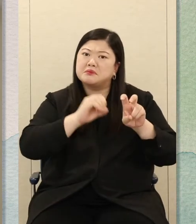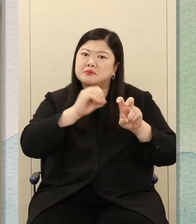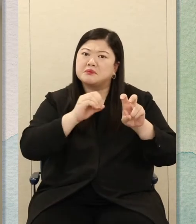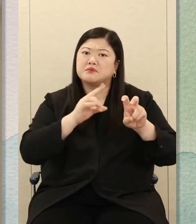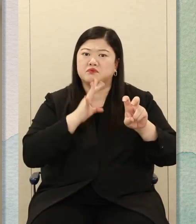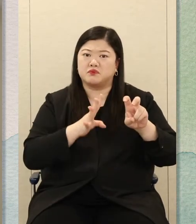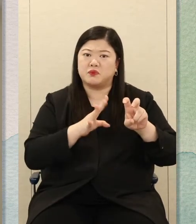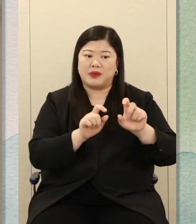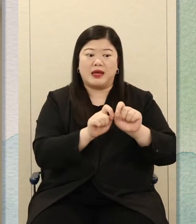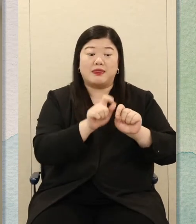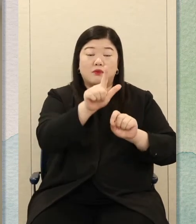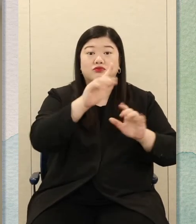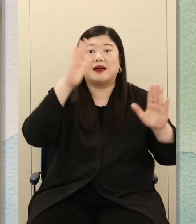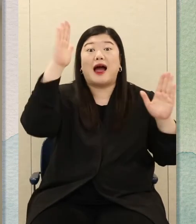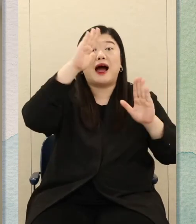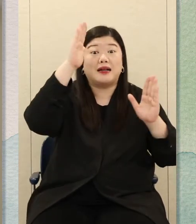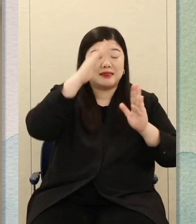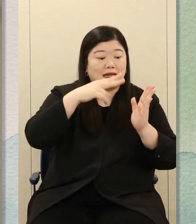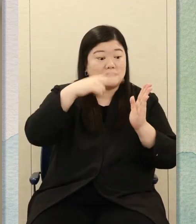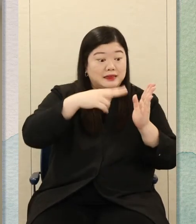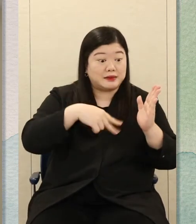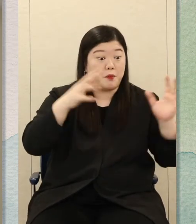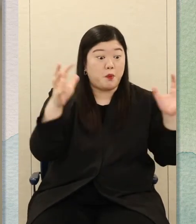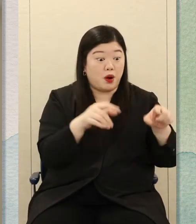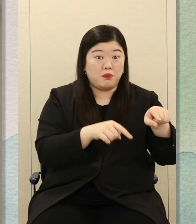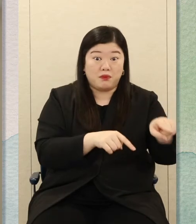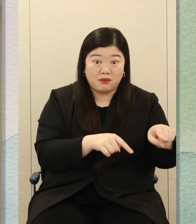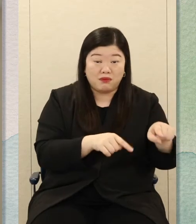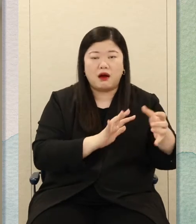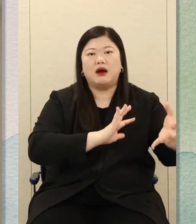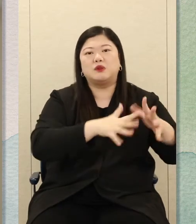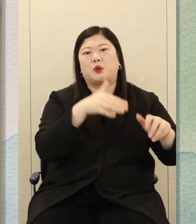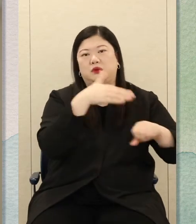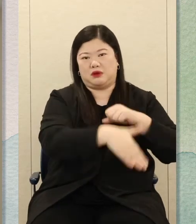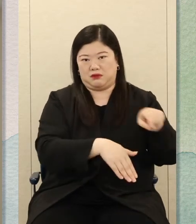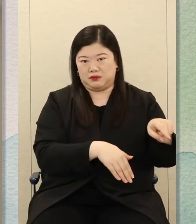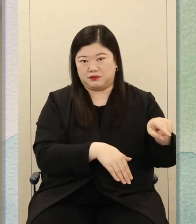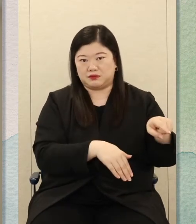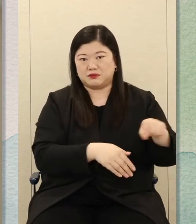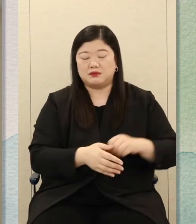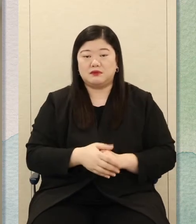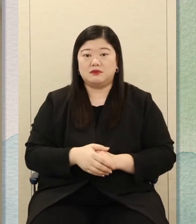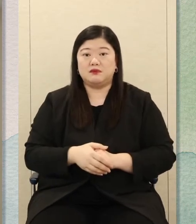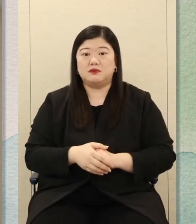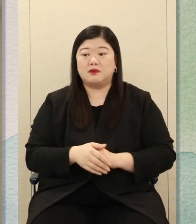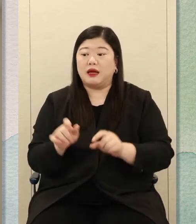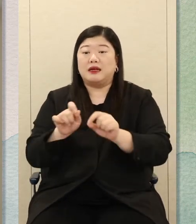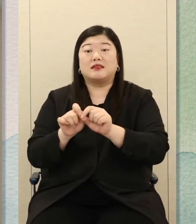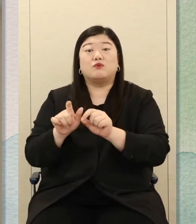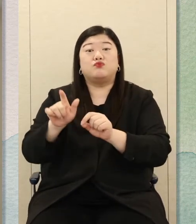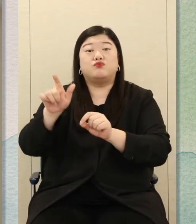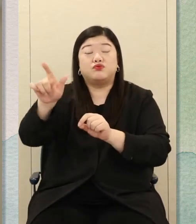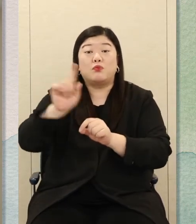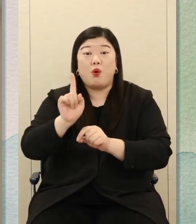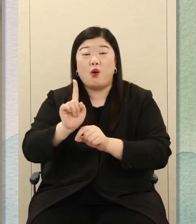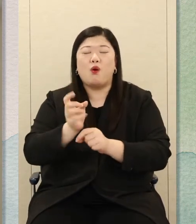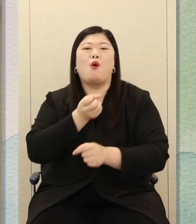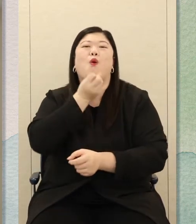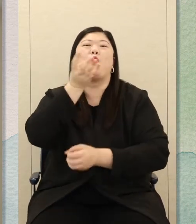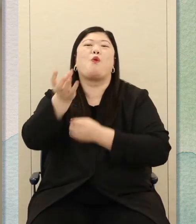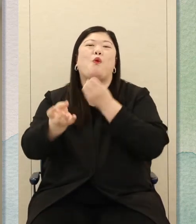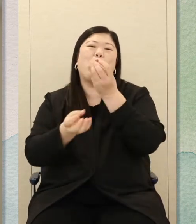주로 학생들 독서 모임이 저와 같은 방식으로 많이 진행이 되고요. 주로 가장 많은 거는 고백형